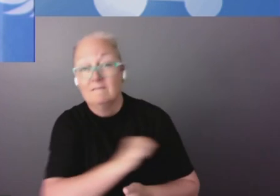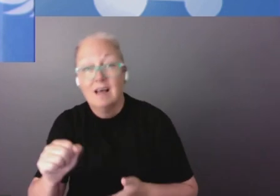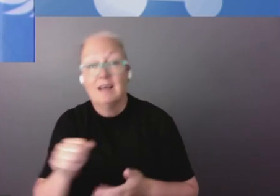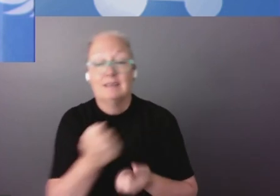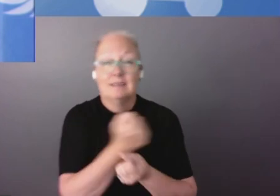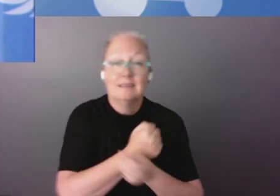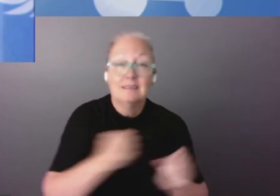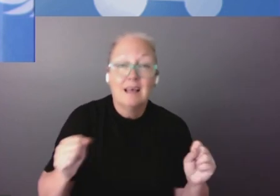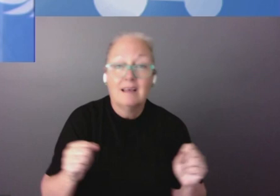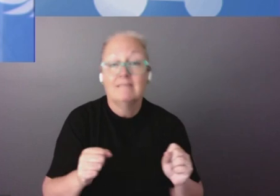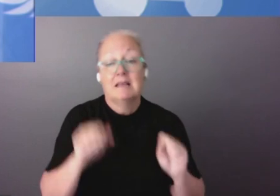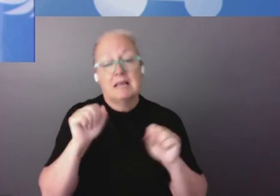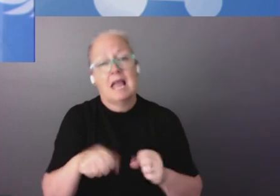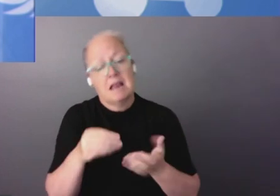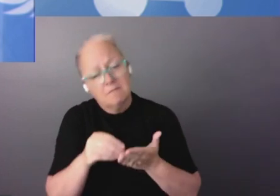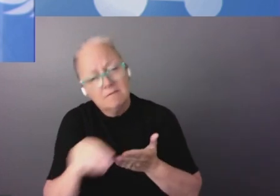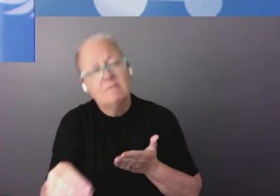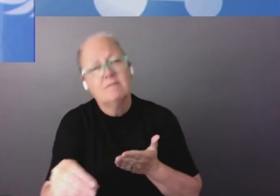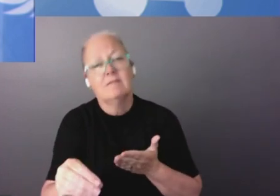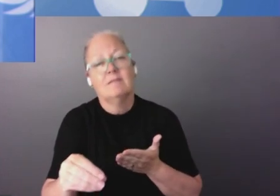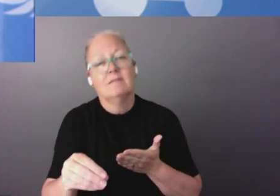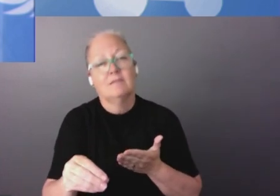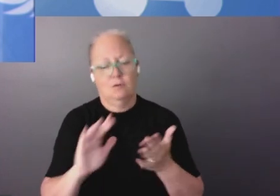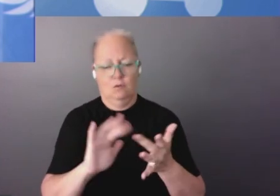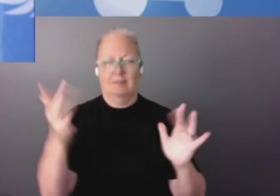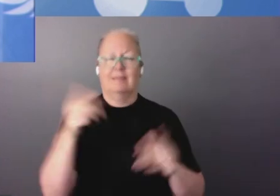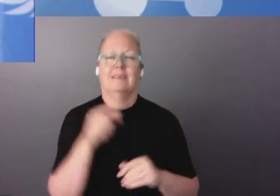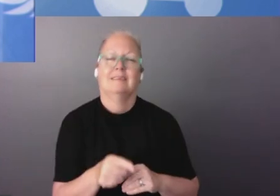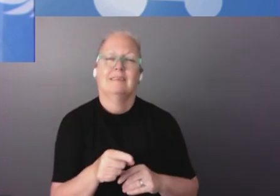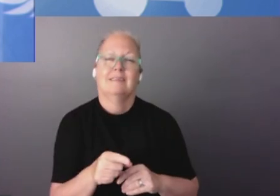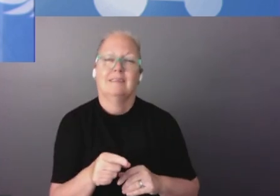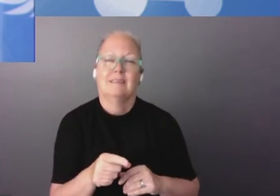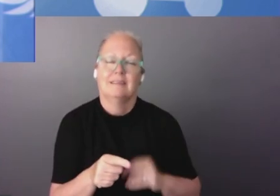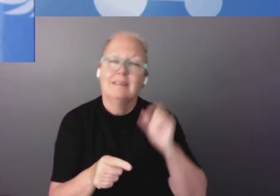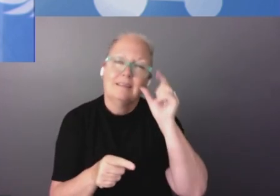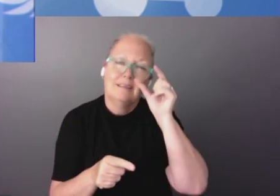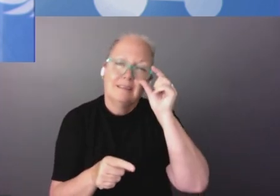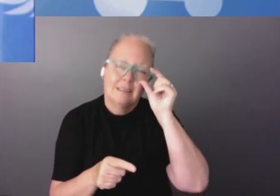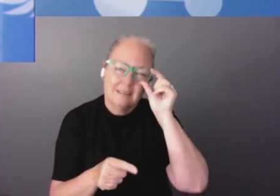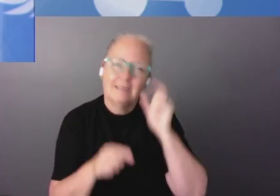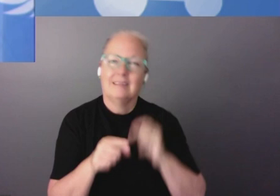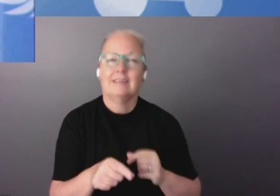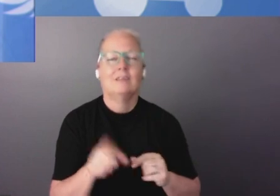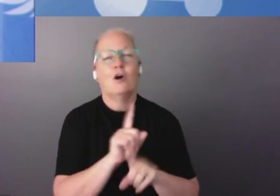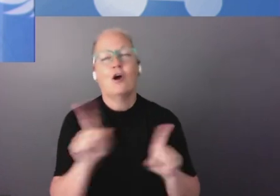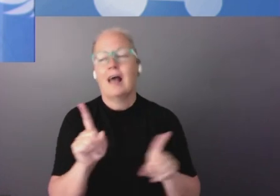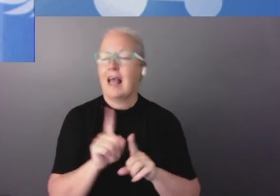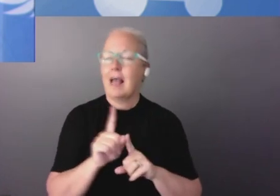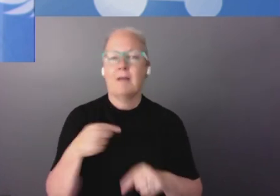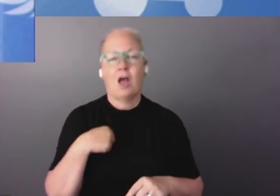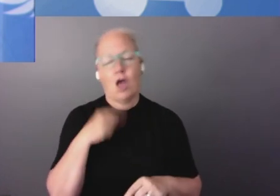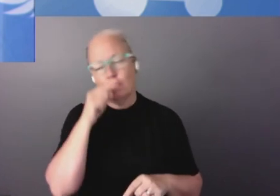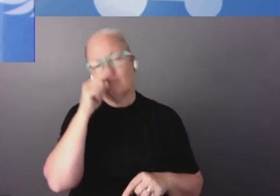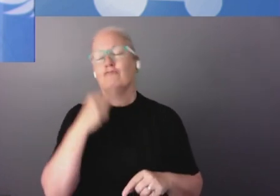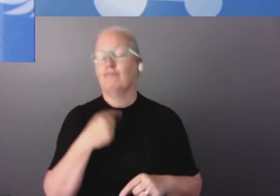koniecznością dalszych działań w kierunku zwiększania globalnej łączności. Wiąże się również z takim wnioskiem, że